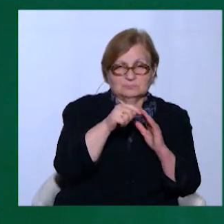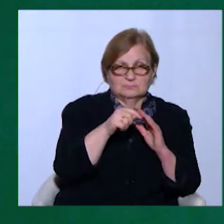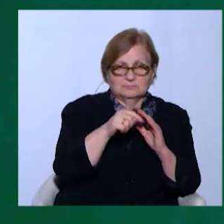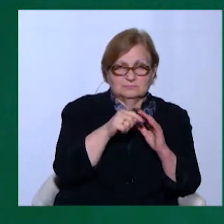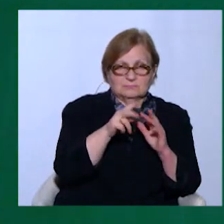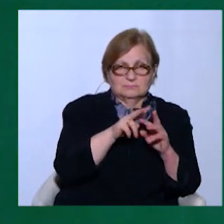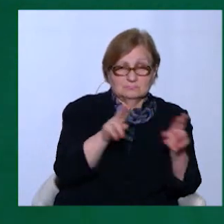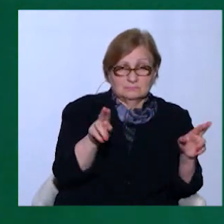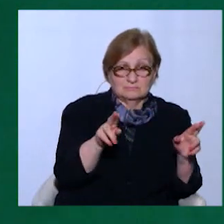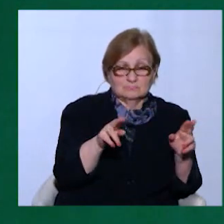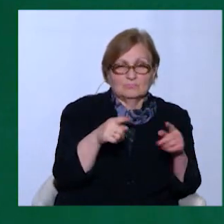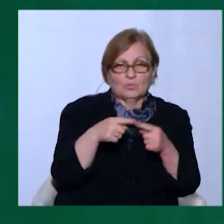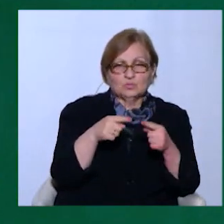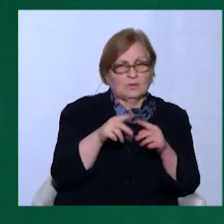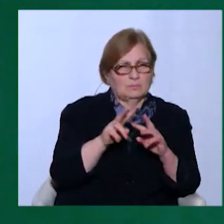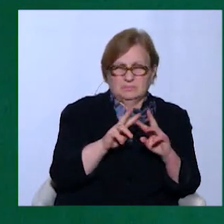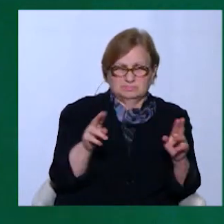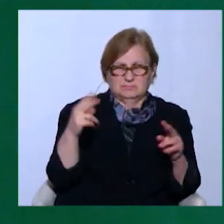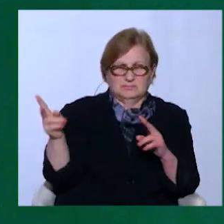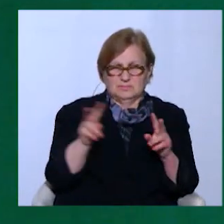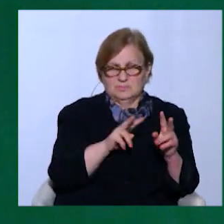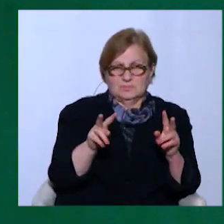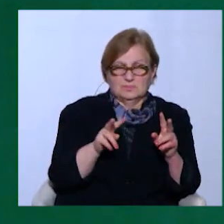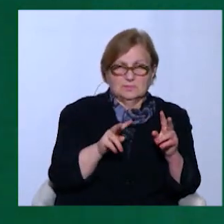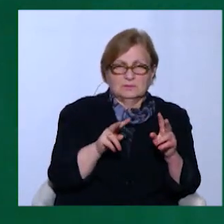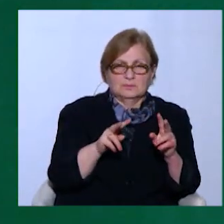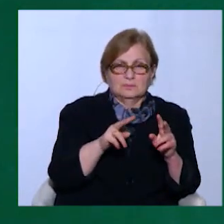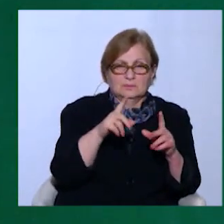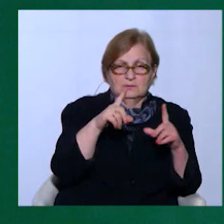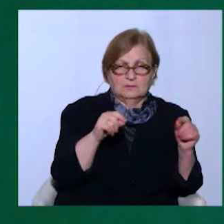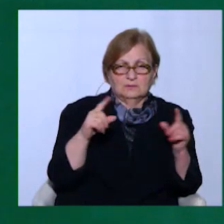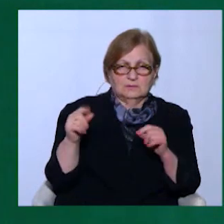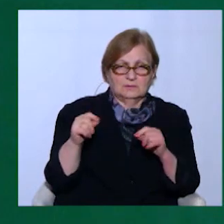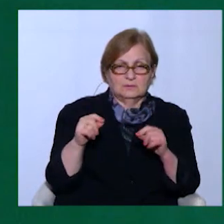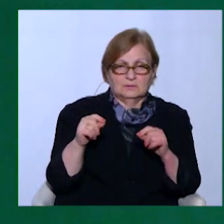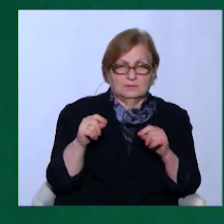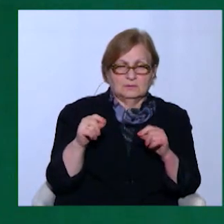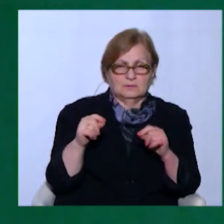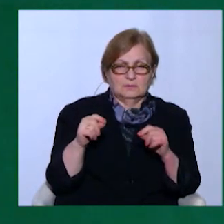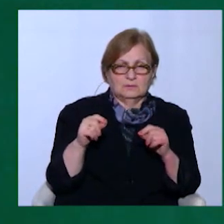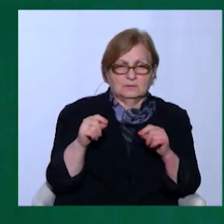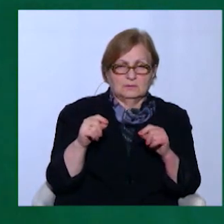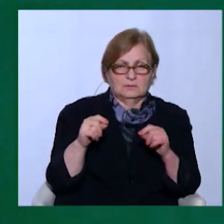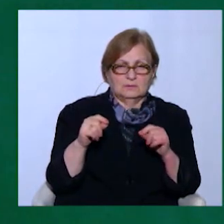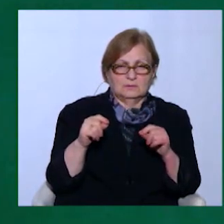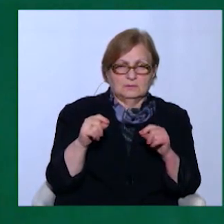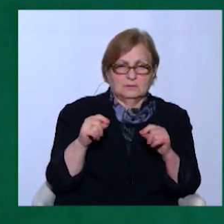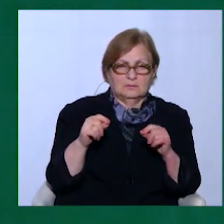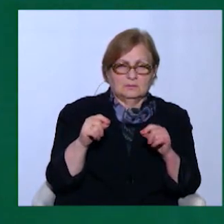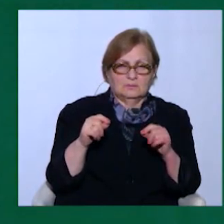აი ეს შესაბამისი კუთხეები ტოლი აქვთ, ხო? განვიხილოთ ახლა სამკუთხედი ჩვენ მოდი ნახაზის